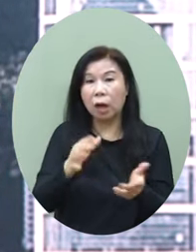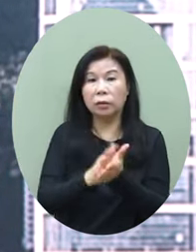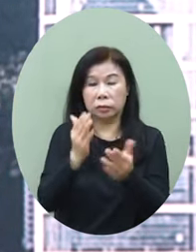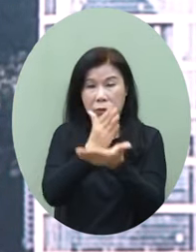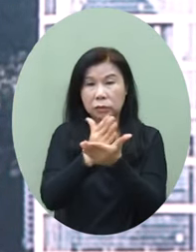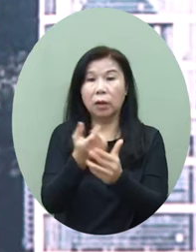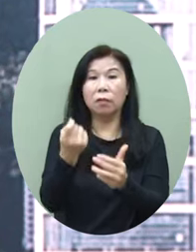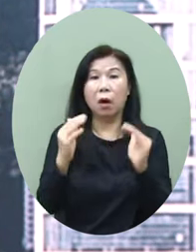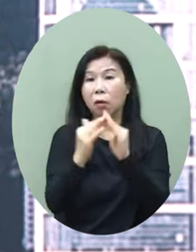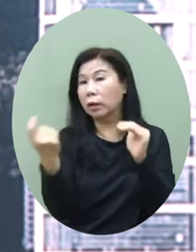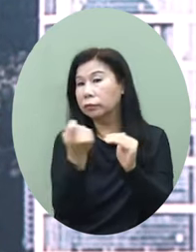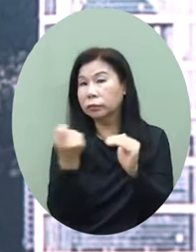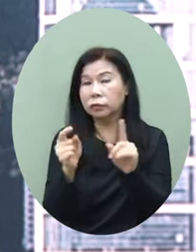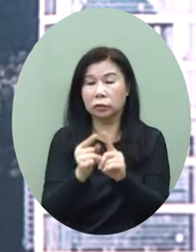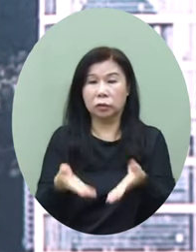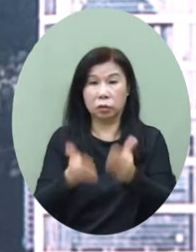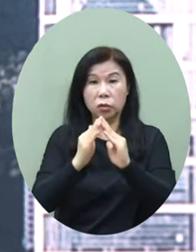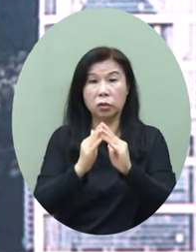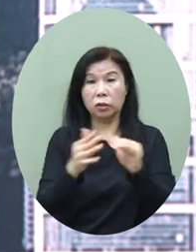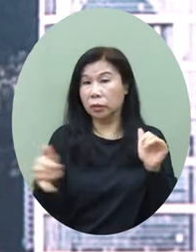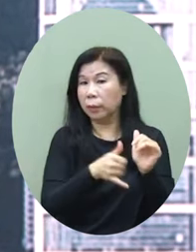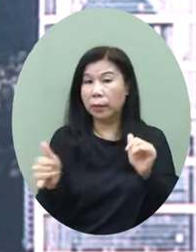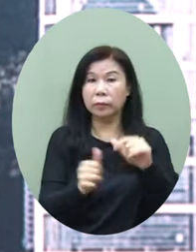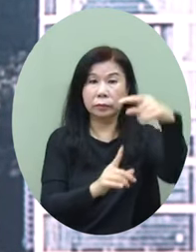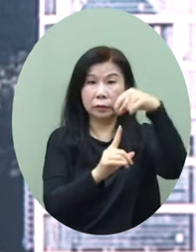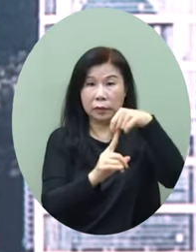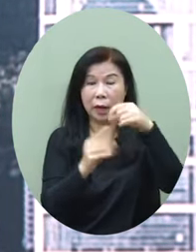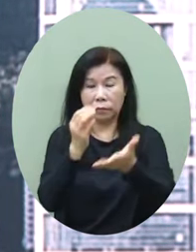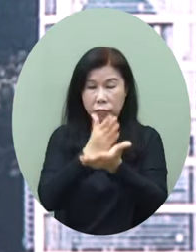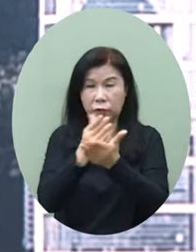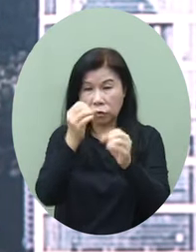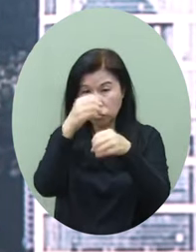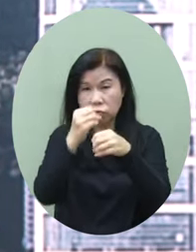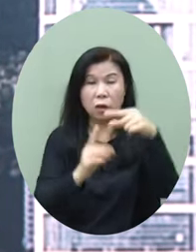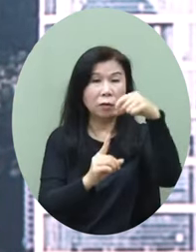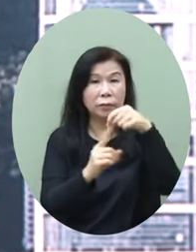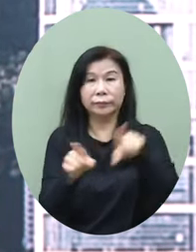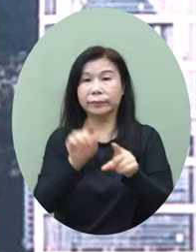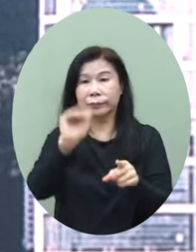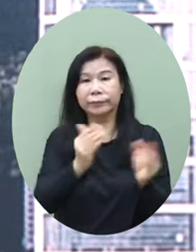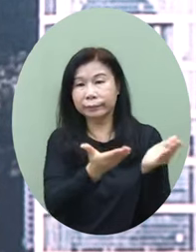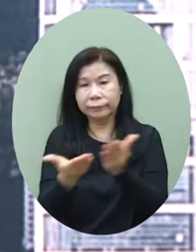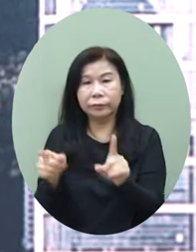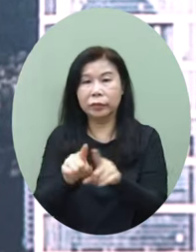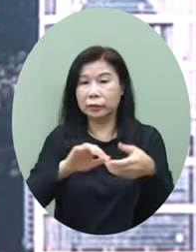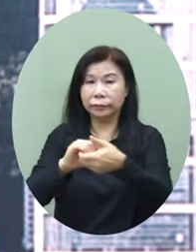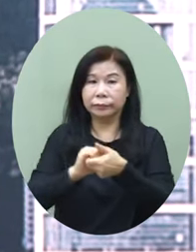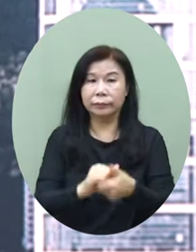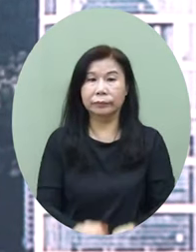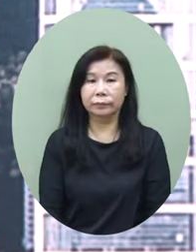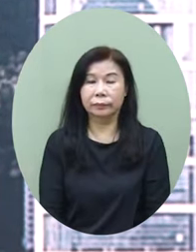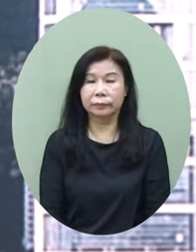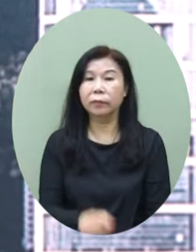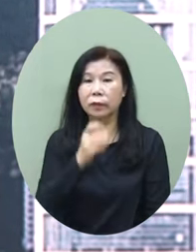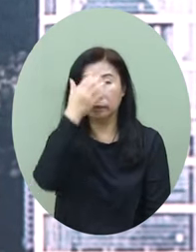你的住所附近設立流動的樣本檢測的站希望大家都合作如果